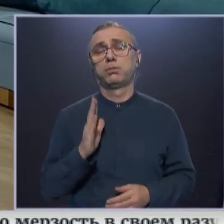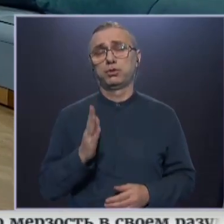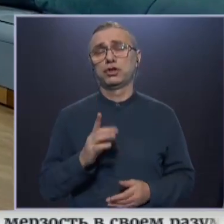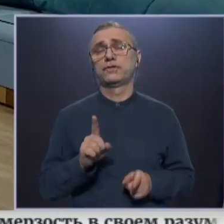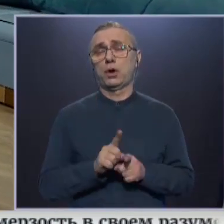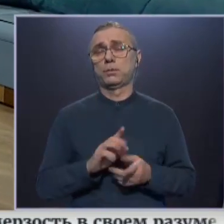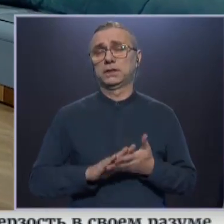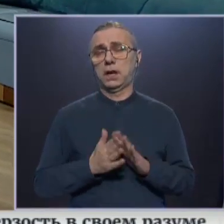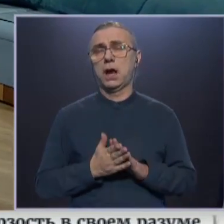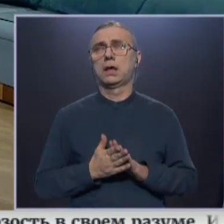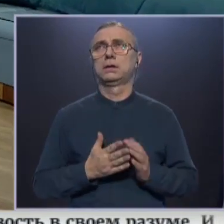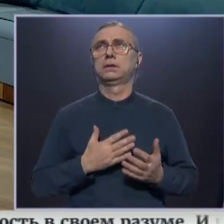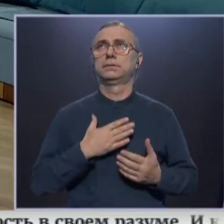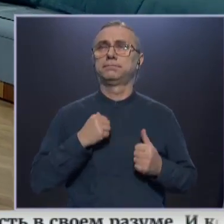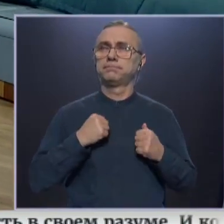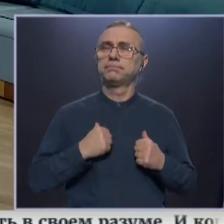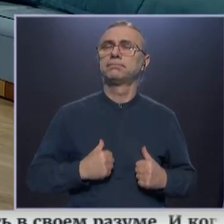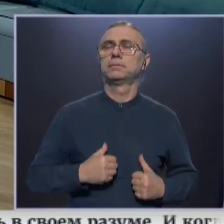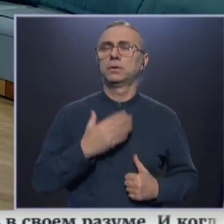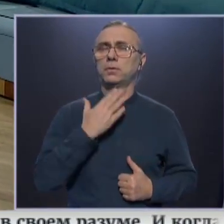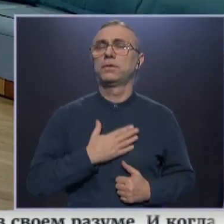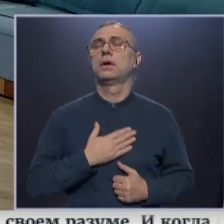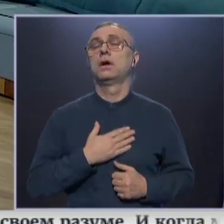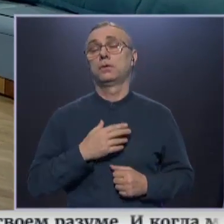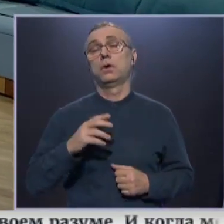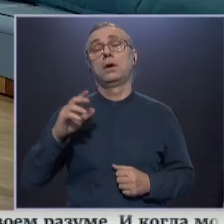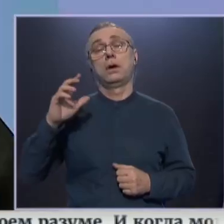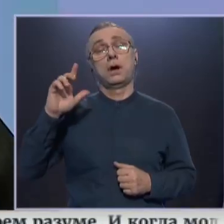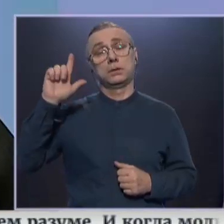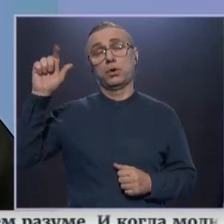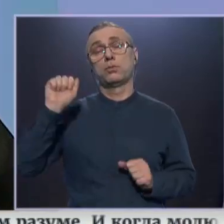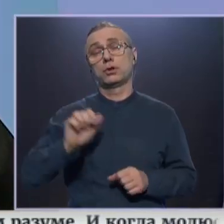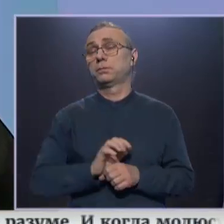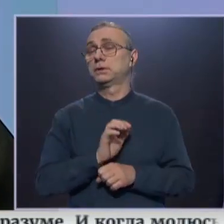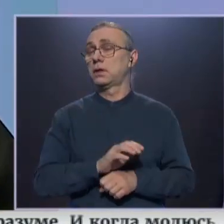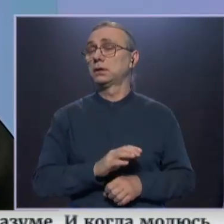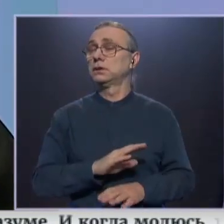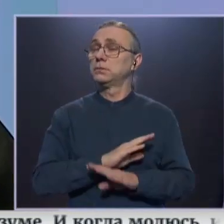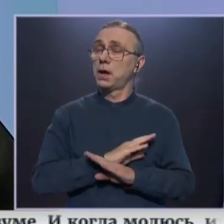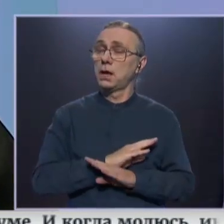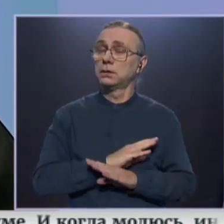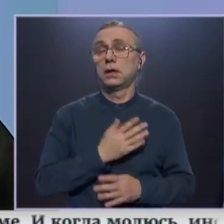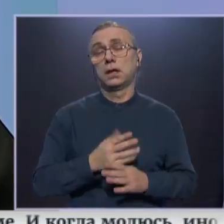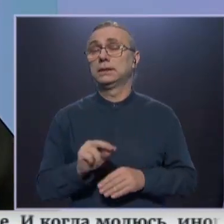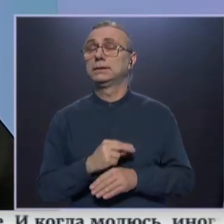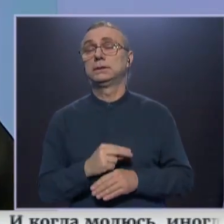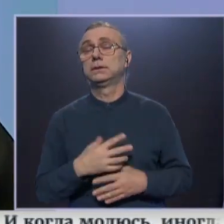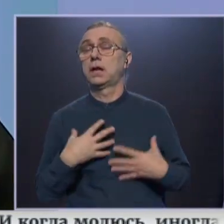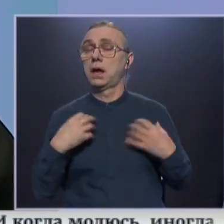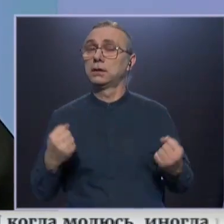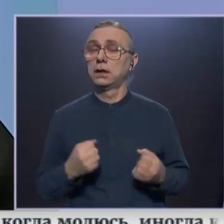Господь действительно может послать смерть скорее, а может послать и исцеление. Ему ничего не стоит и то, и другое сделать. Более